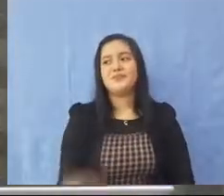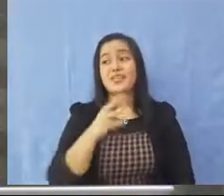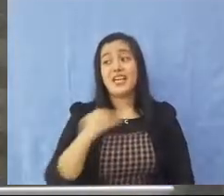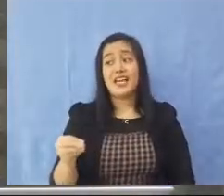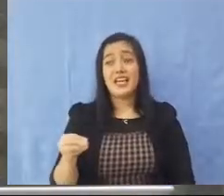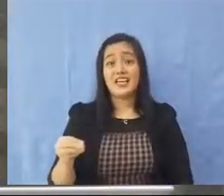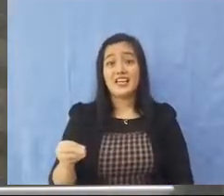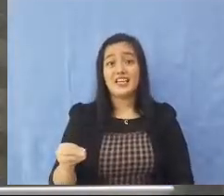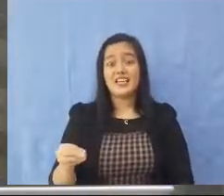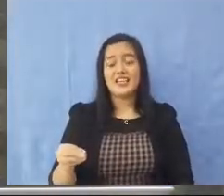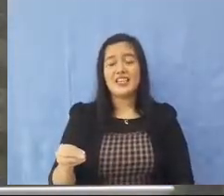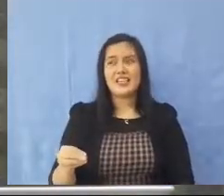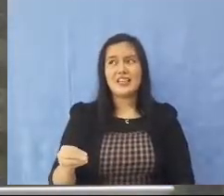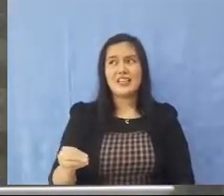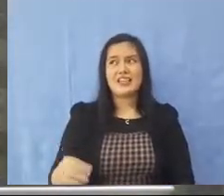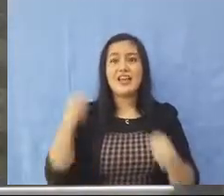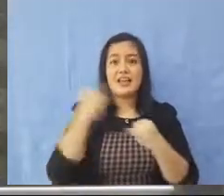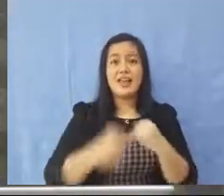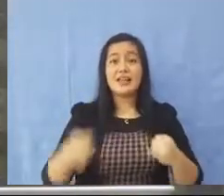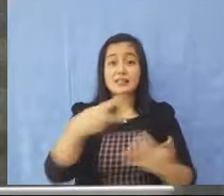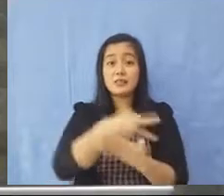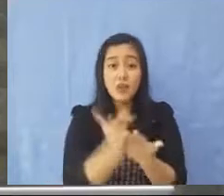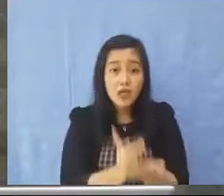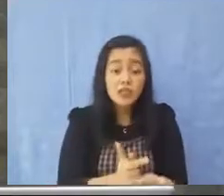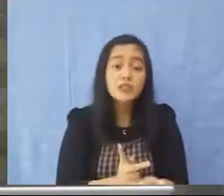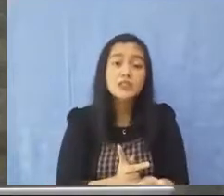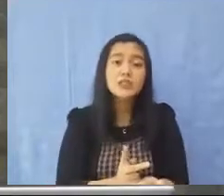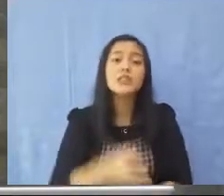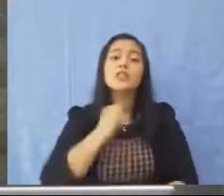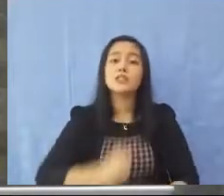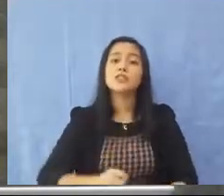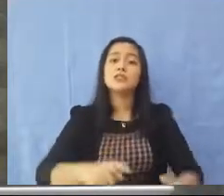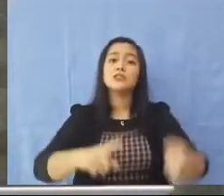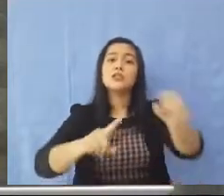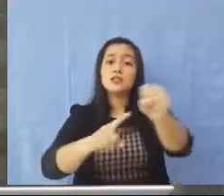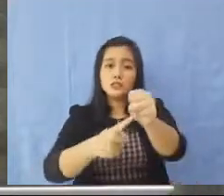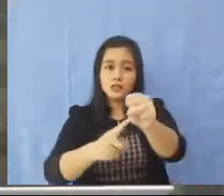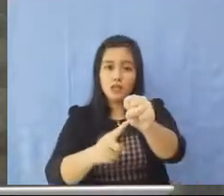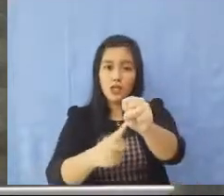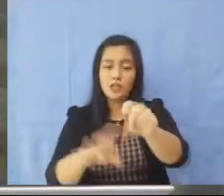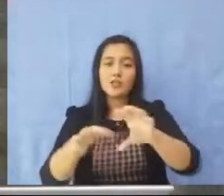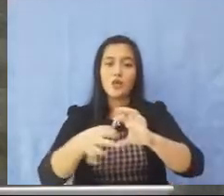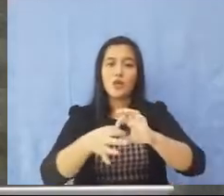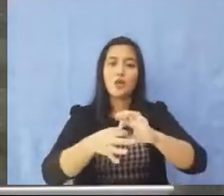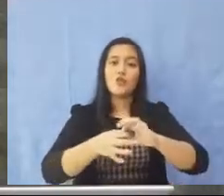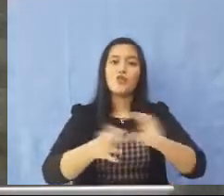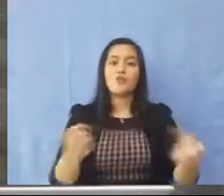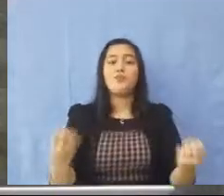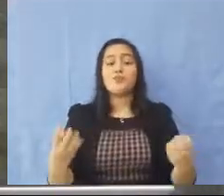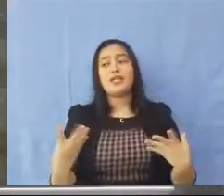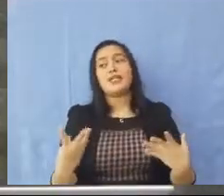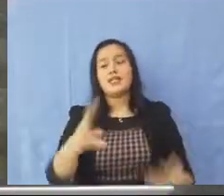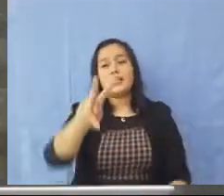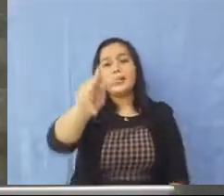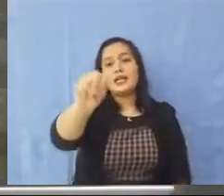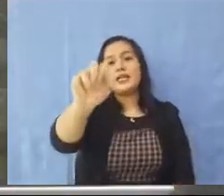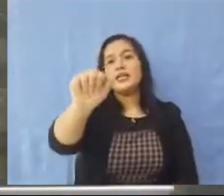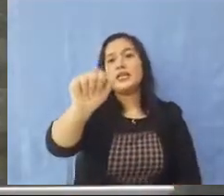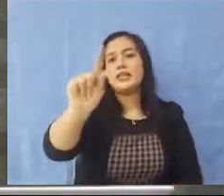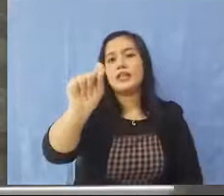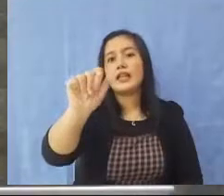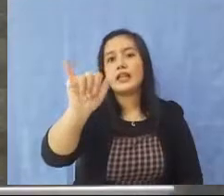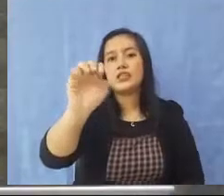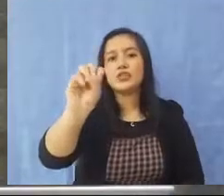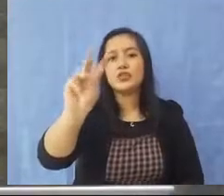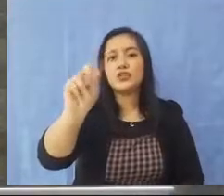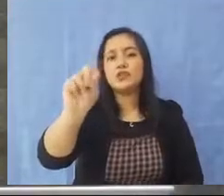origins or the origin of the nations. Kaya, alam nyo, sabi ko, ang galing ng Panginoon, pagka pinag-usapan po natin